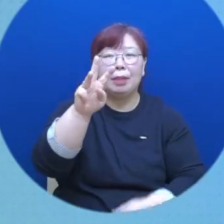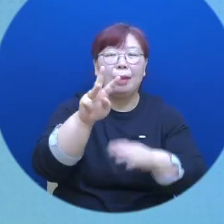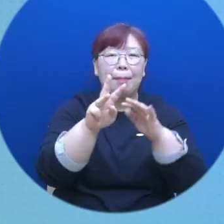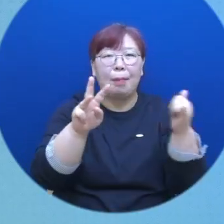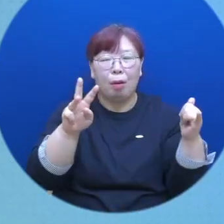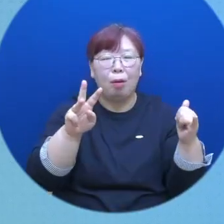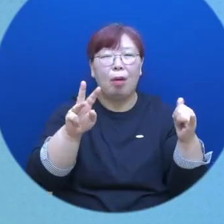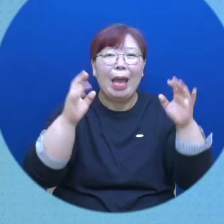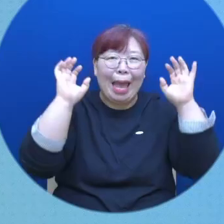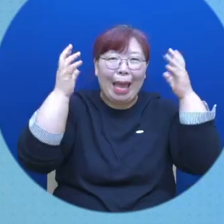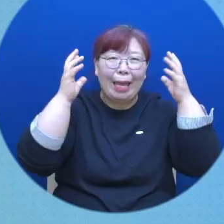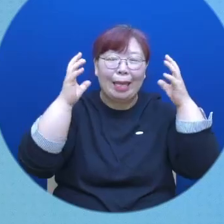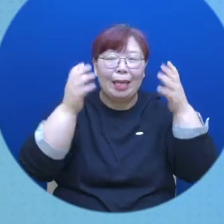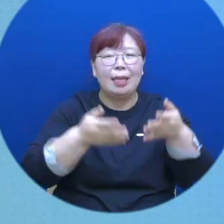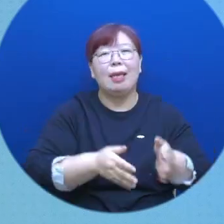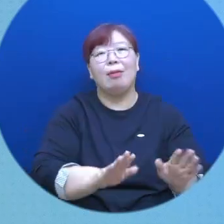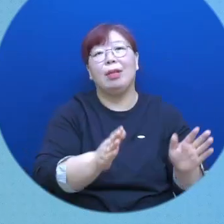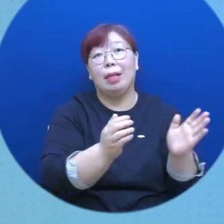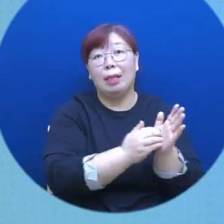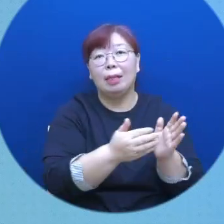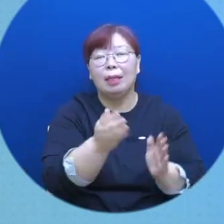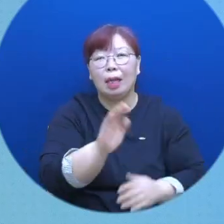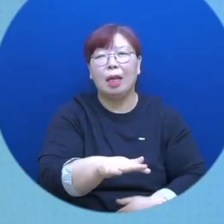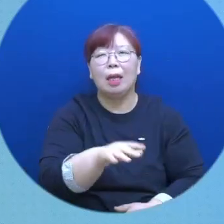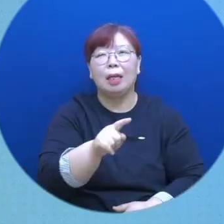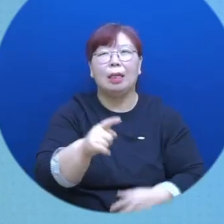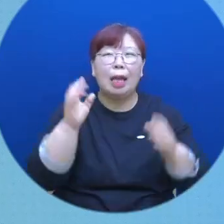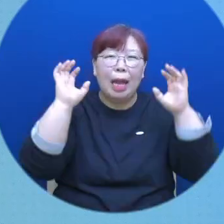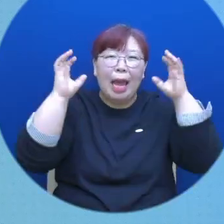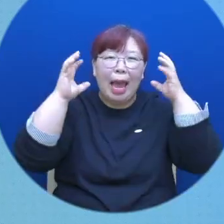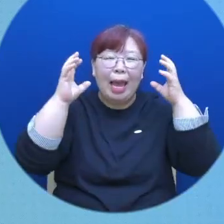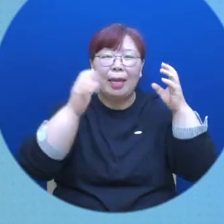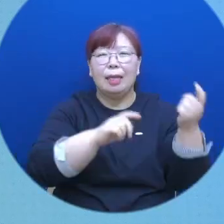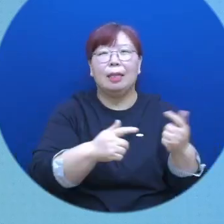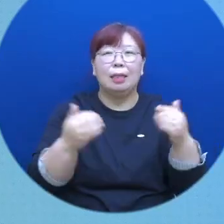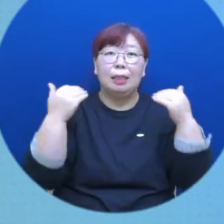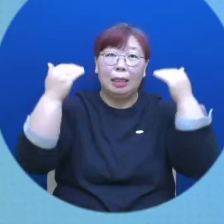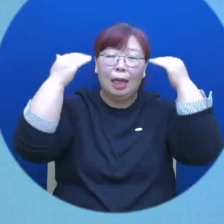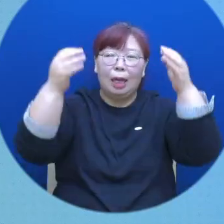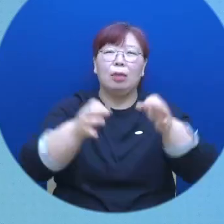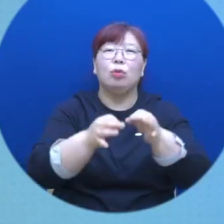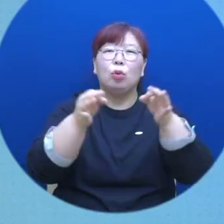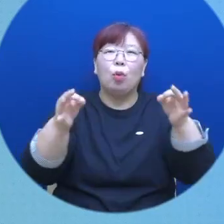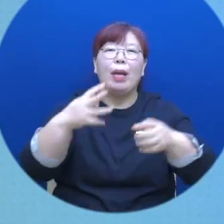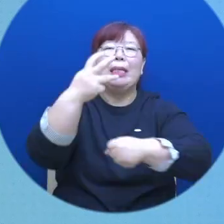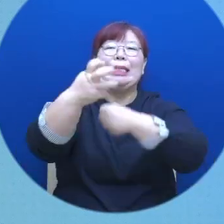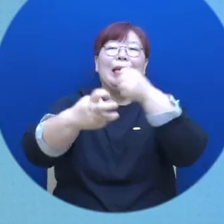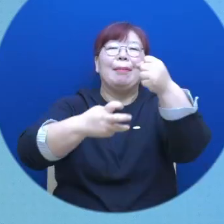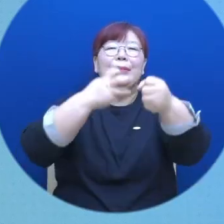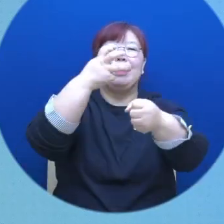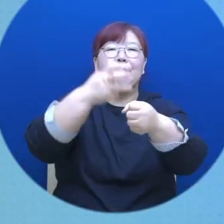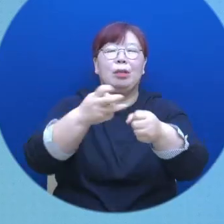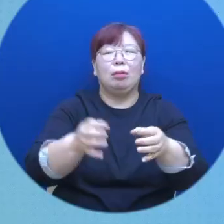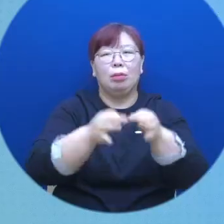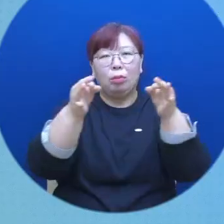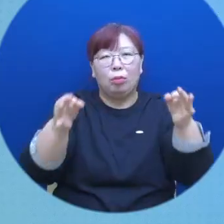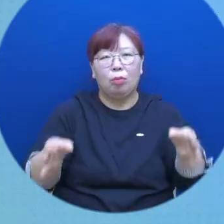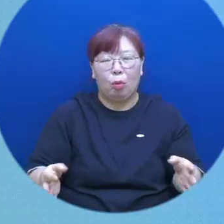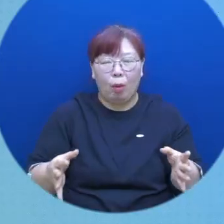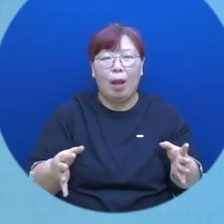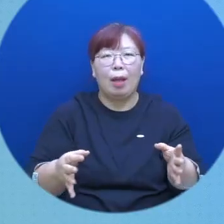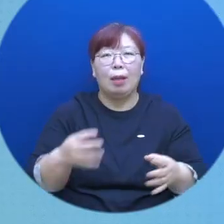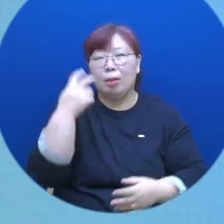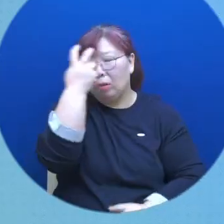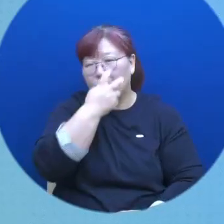833명이었다라고 합니다. 그리고 그 아이들을 30년 동안을 추적하며 조사하기